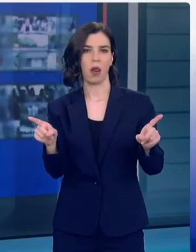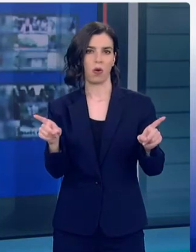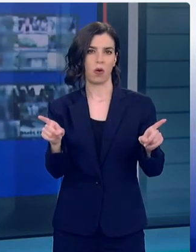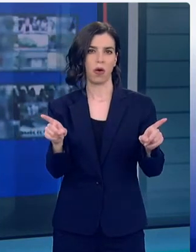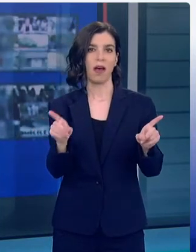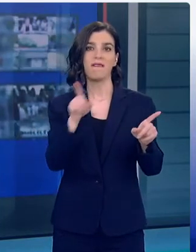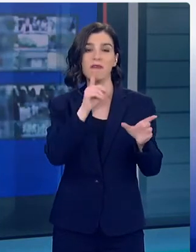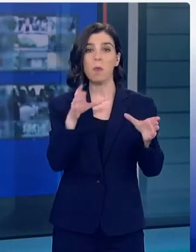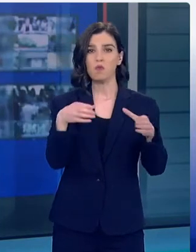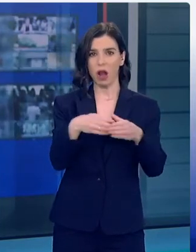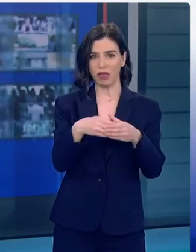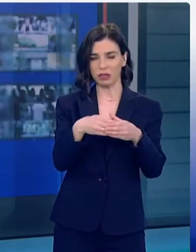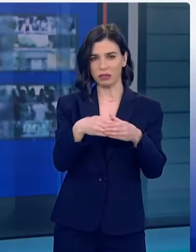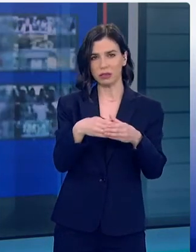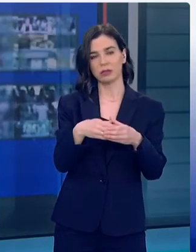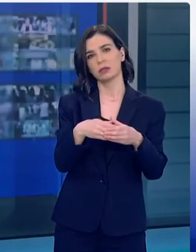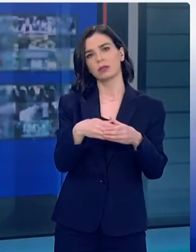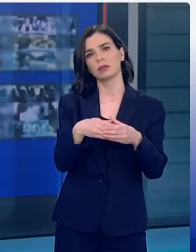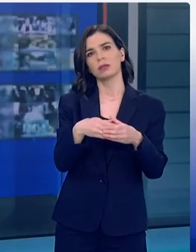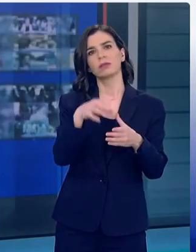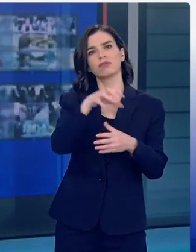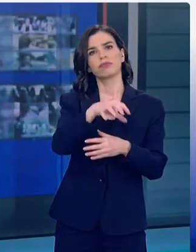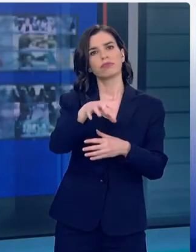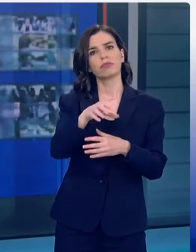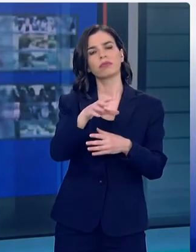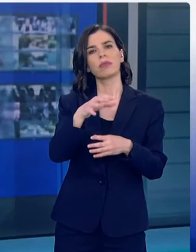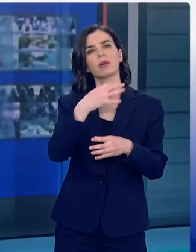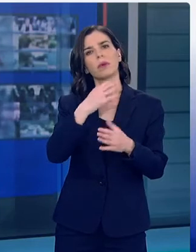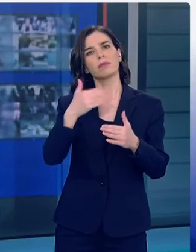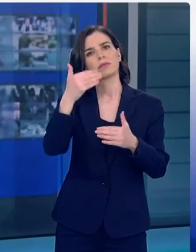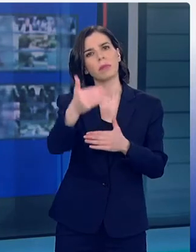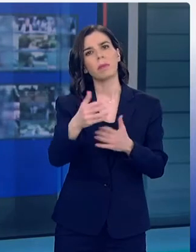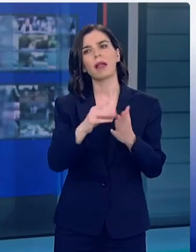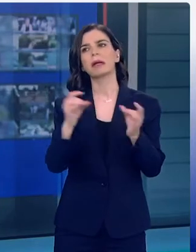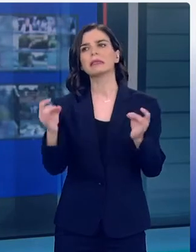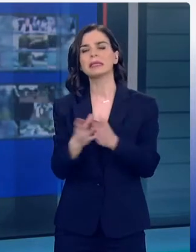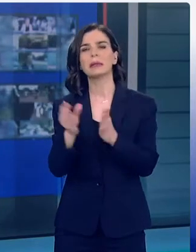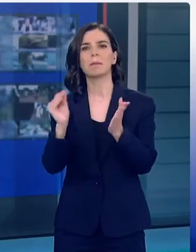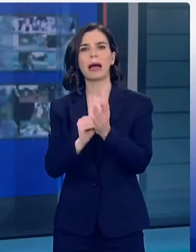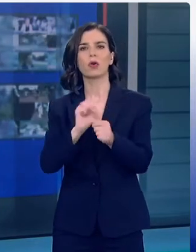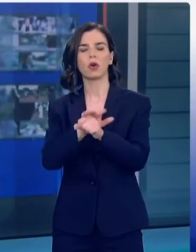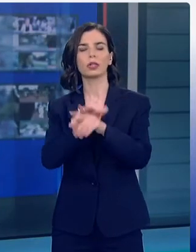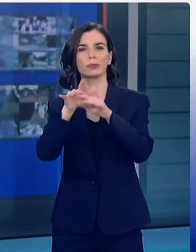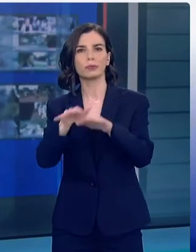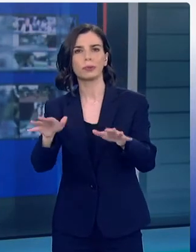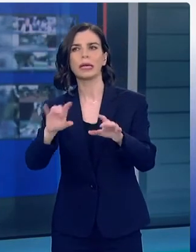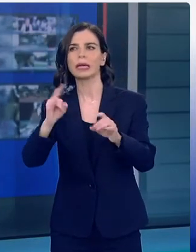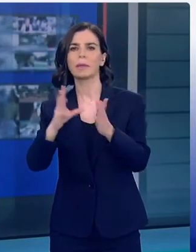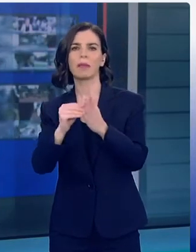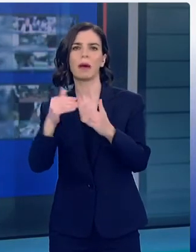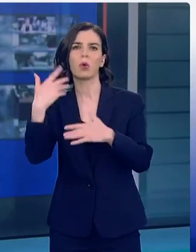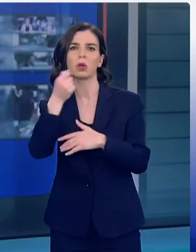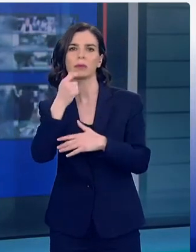Τις μονάδες θα τις χρειαστούμε και αργότερα, εφόσον έχουμε κάποιο δεύτερο κύμα ή από τον Σεπτέμβριο και